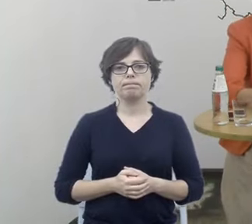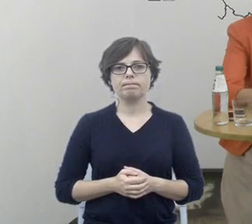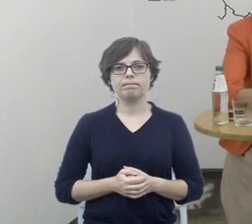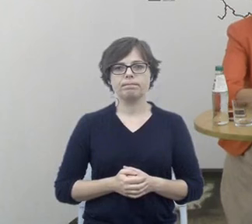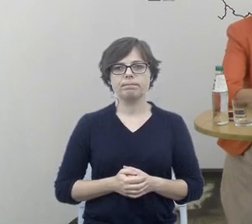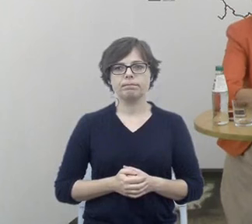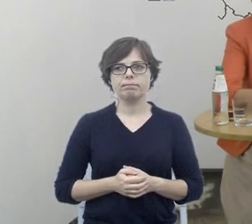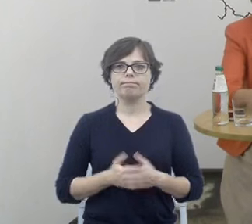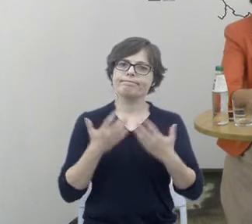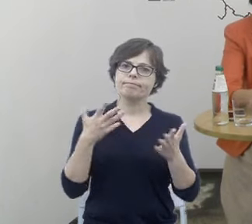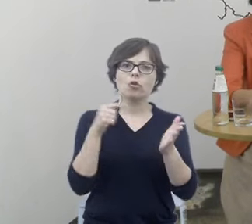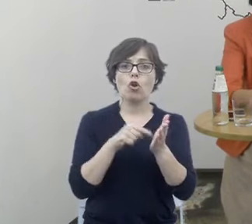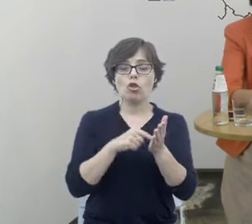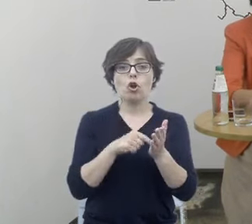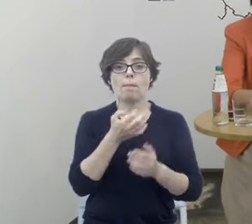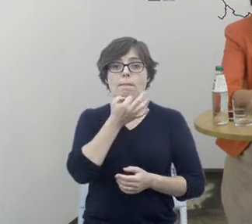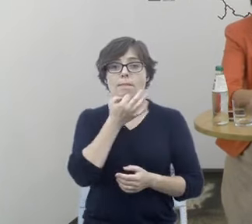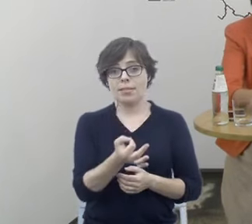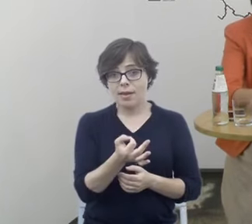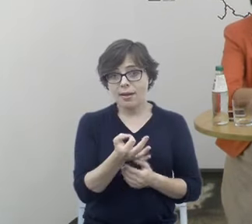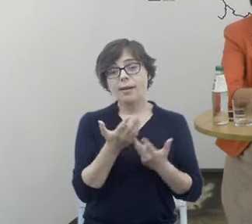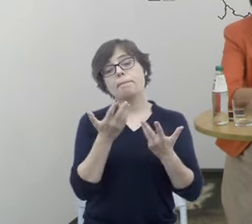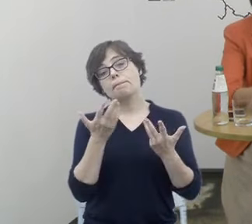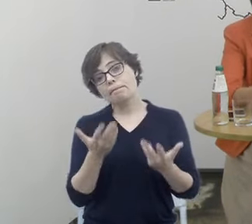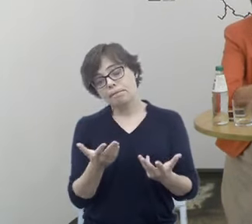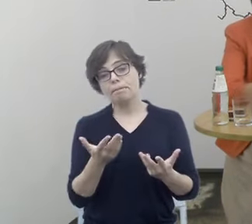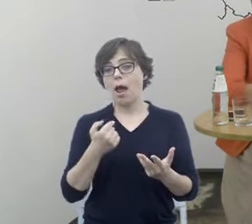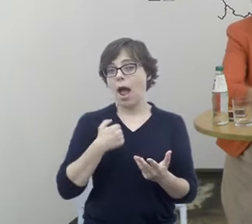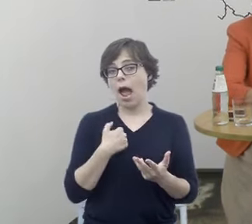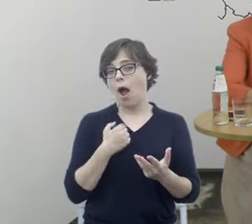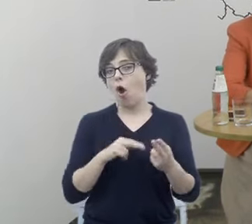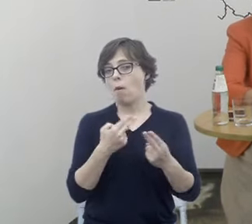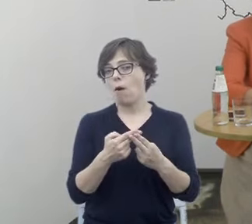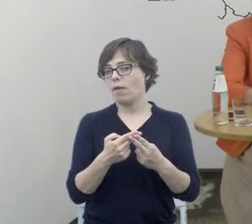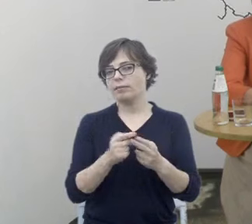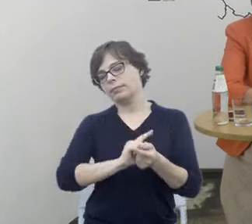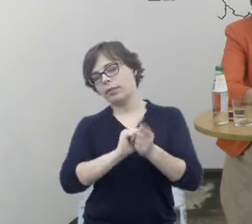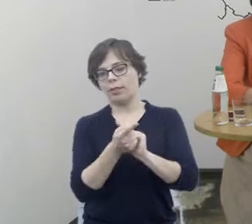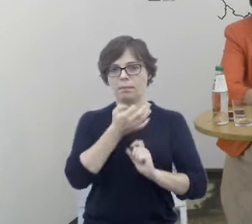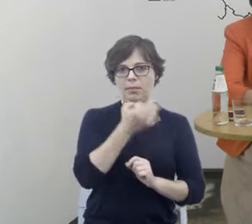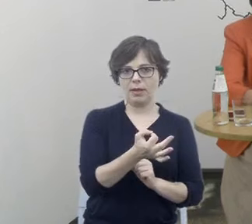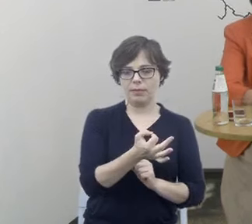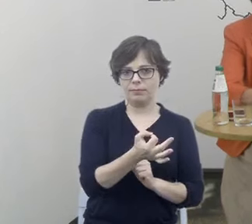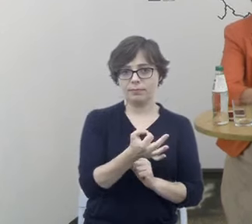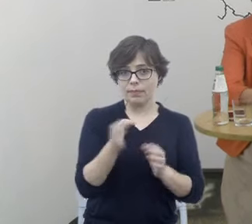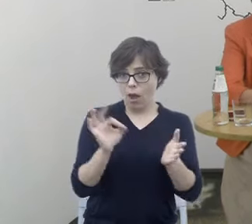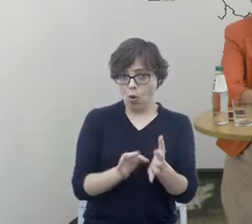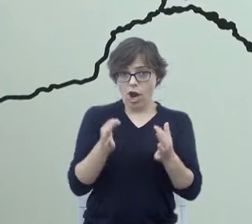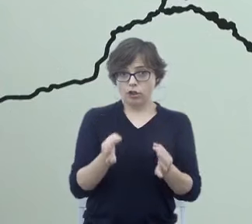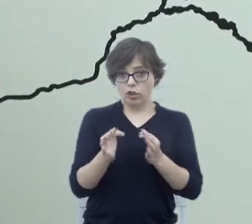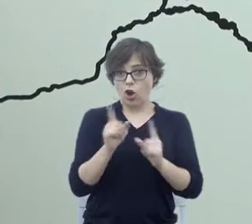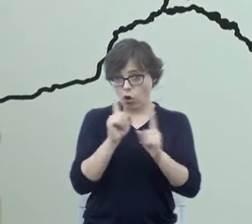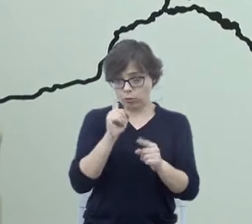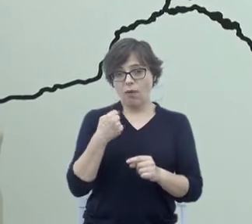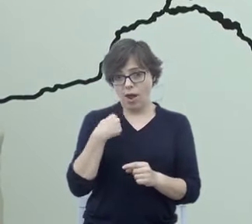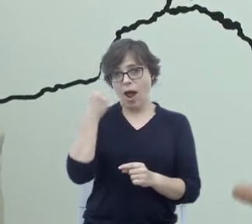To jest takie pytanie, na które bym odpowiedziała pytaniem, to znaczy to właśnie chyba nasza dzisiejsza rozmowa nam pokaże, jak ważna jest